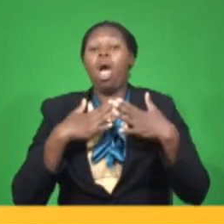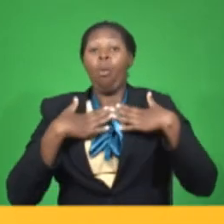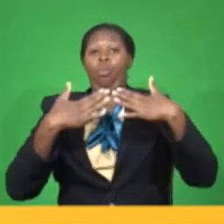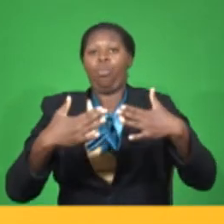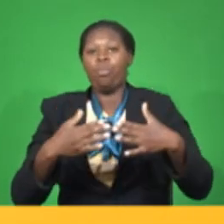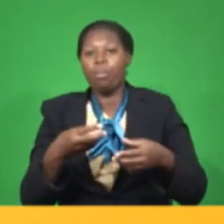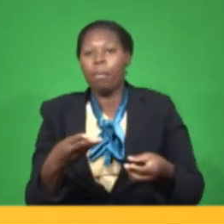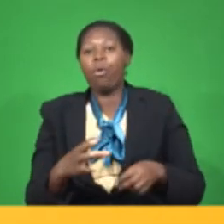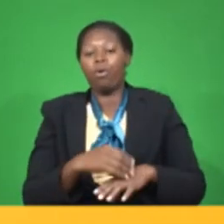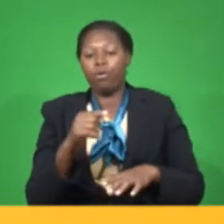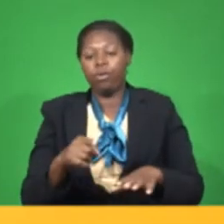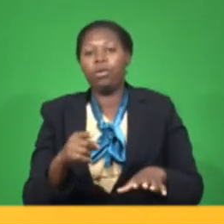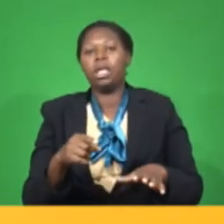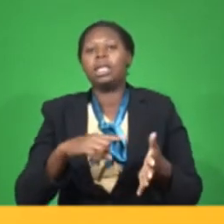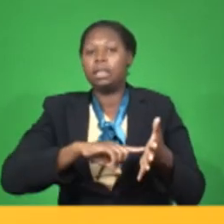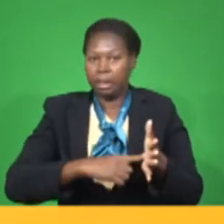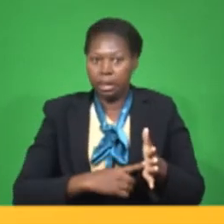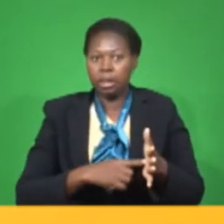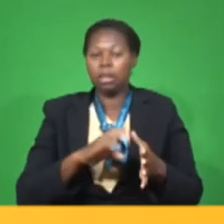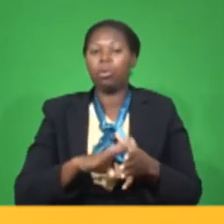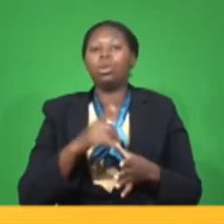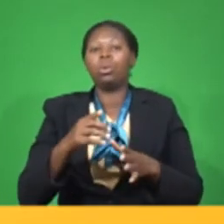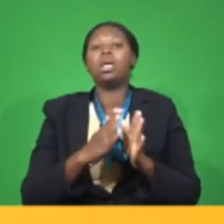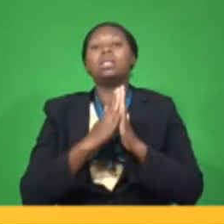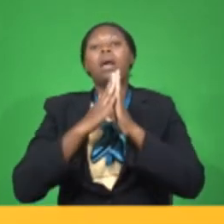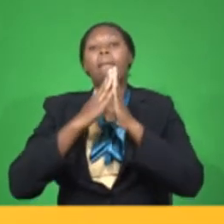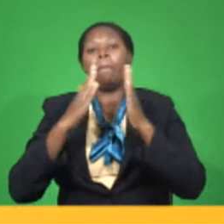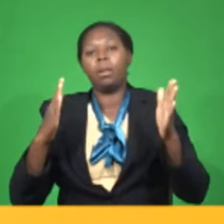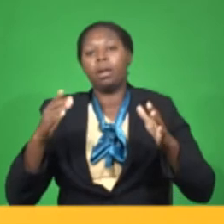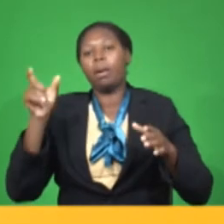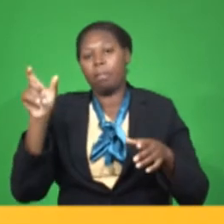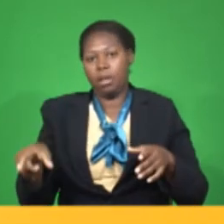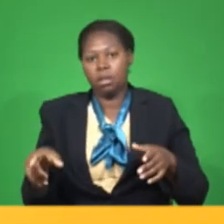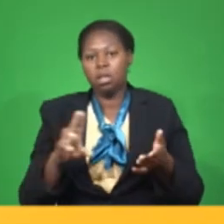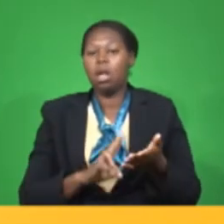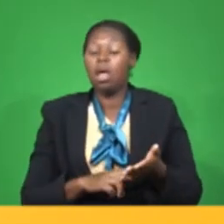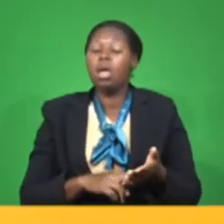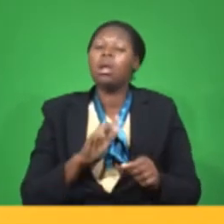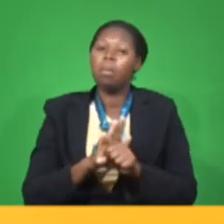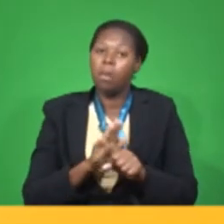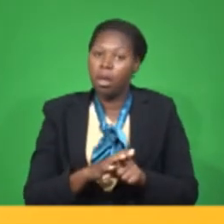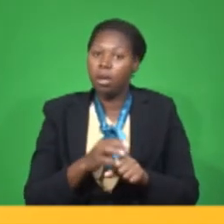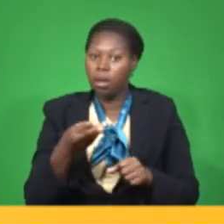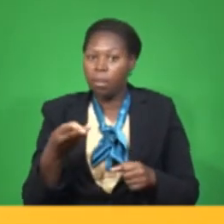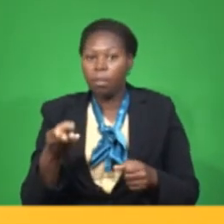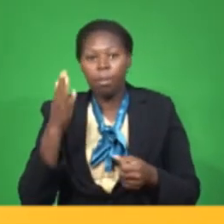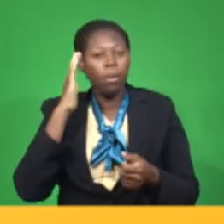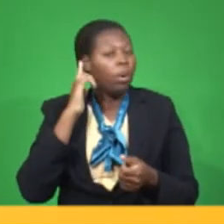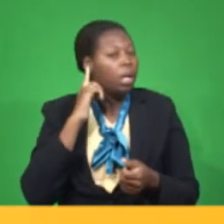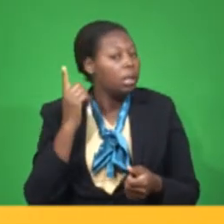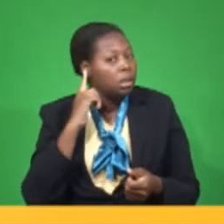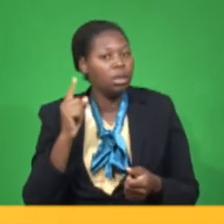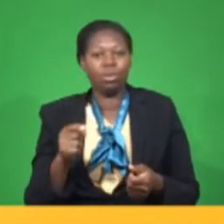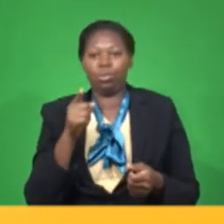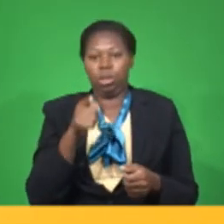mukuru. Vose vaduku nevakuru vakamuteerera vachiti uyu munhu isimba guru raMwari. Vakamuteerera